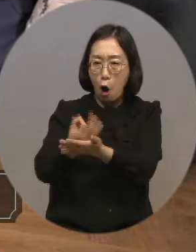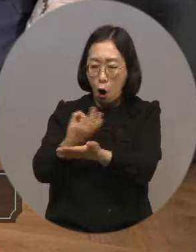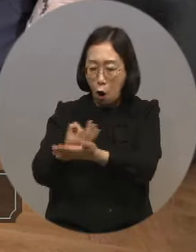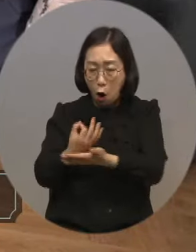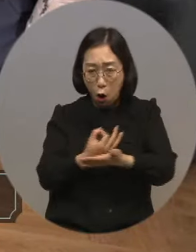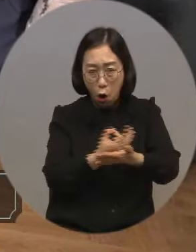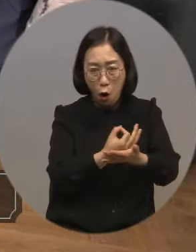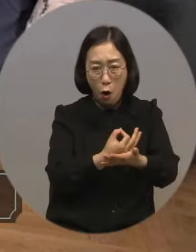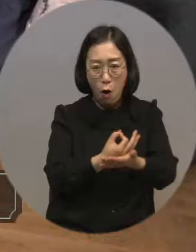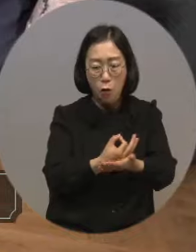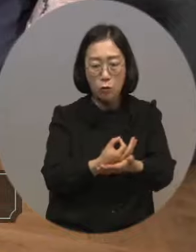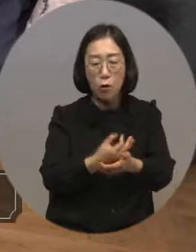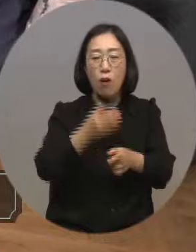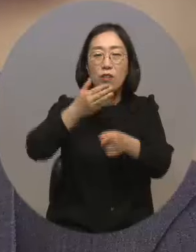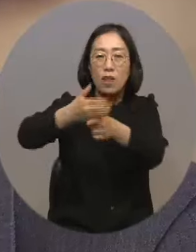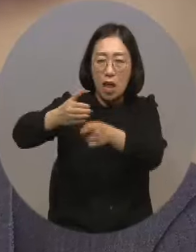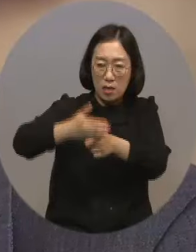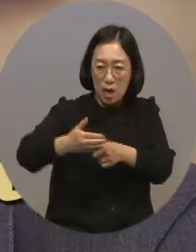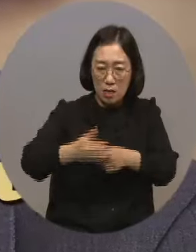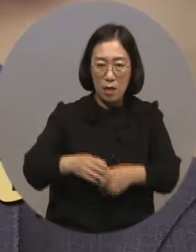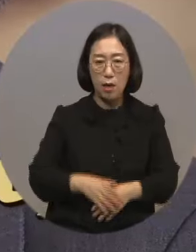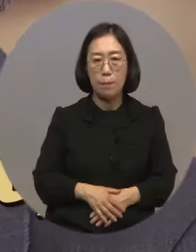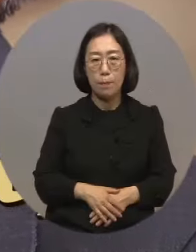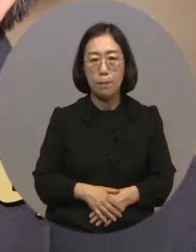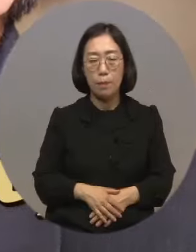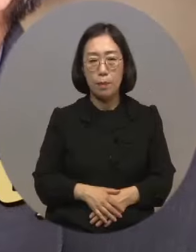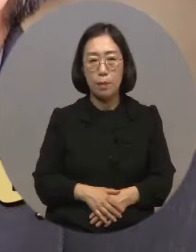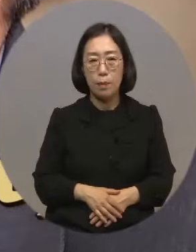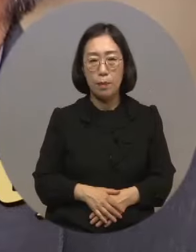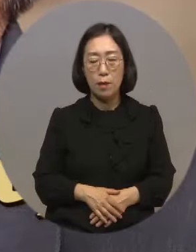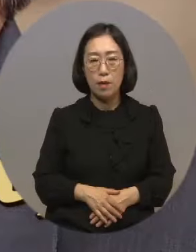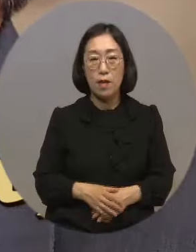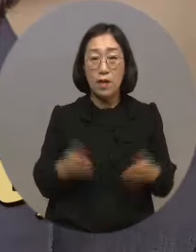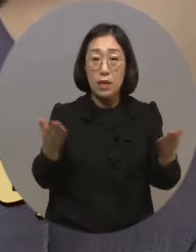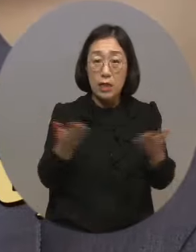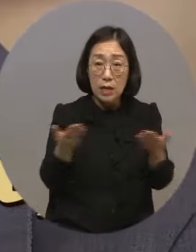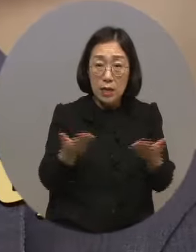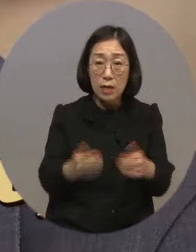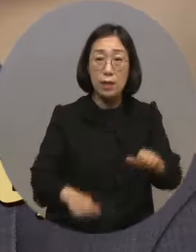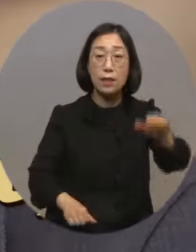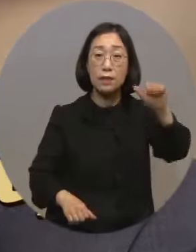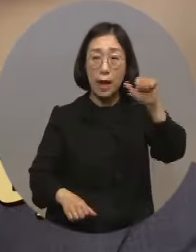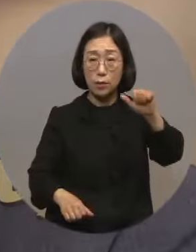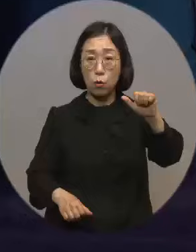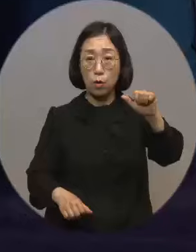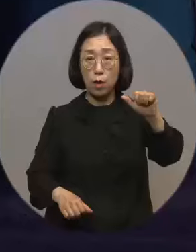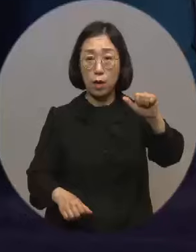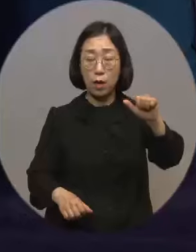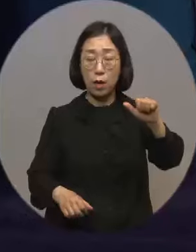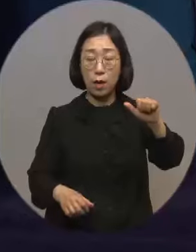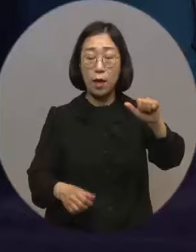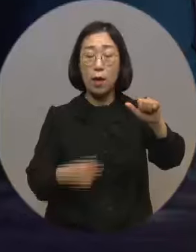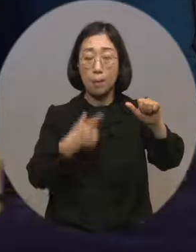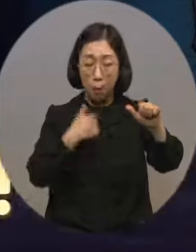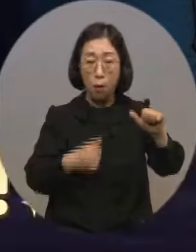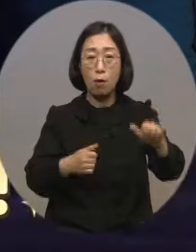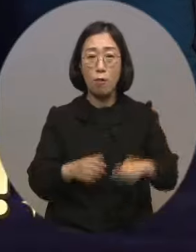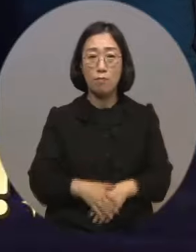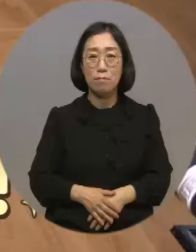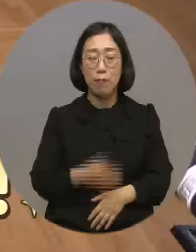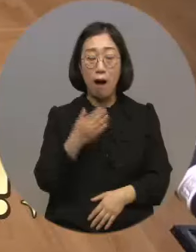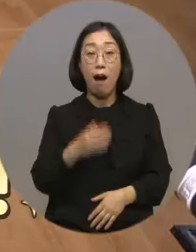그렇게 냈어요. 그래서 저는 한 5잡까지는 별로 힘들게 생각하지 않습니다.